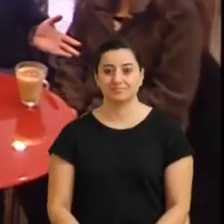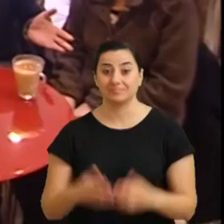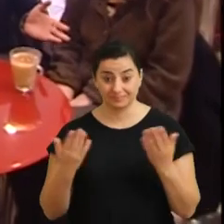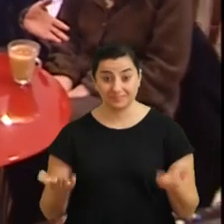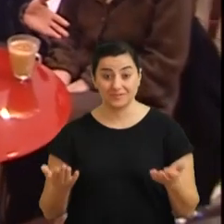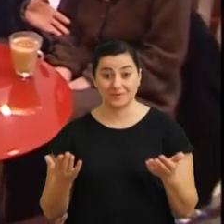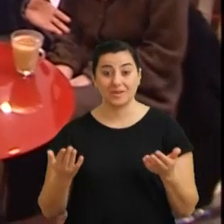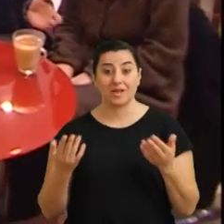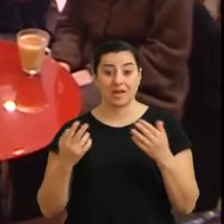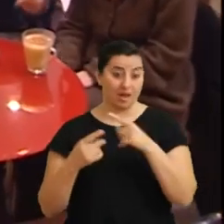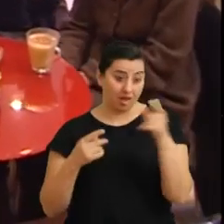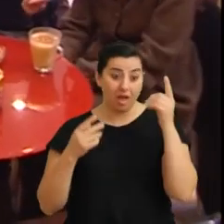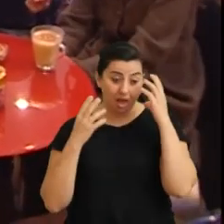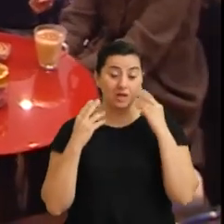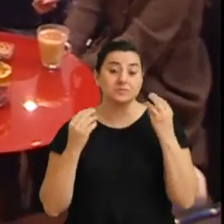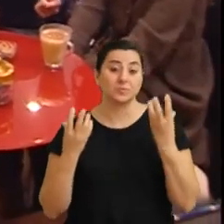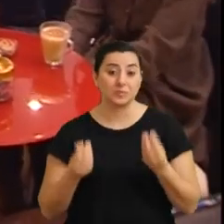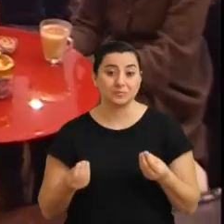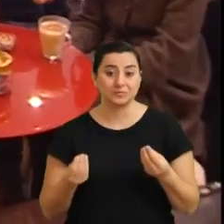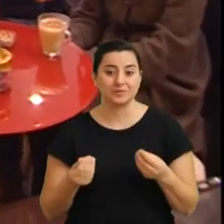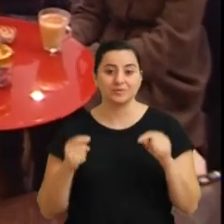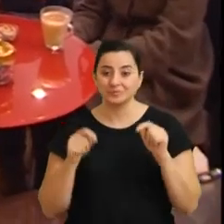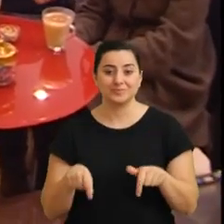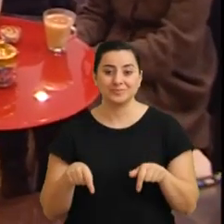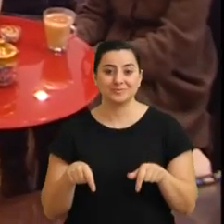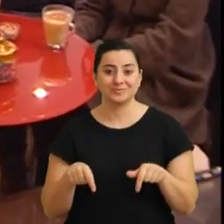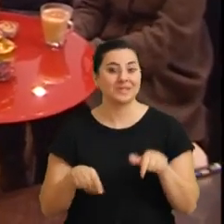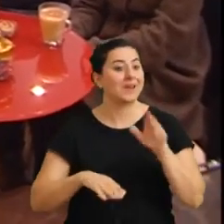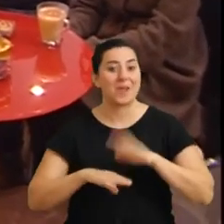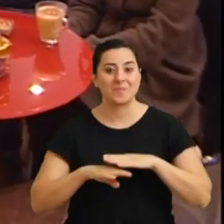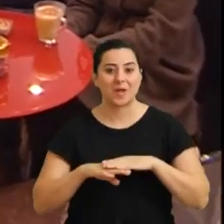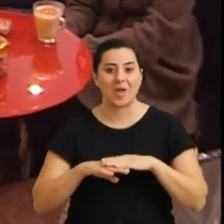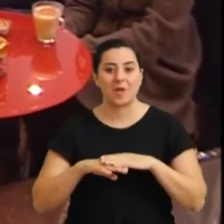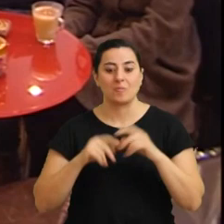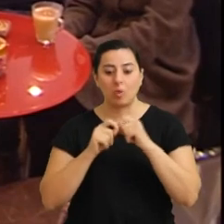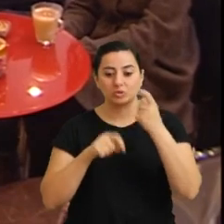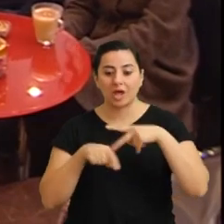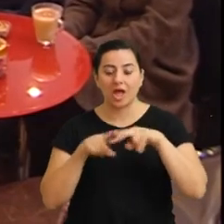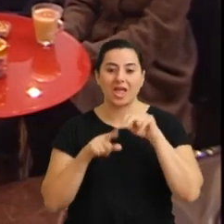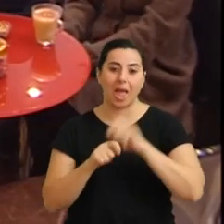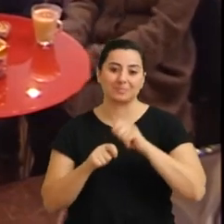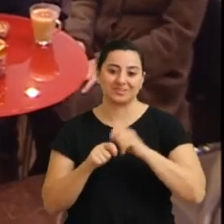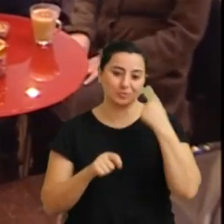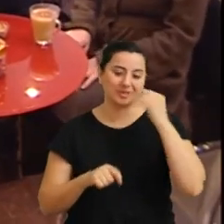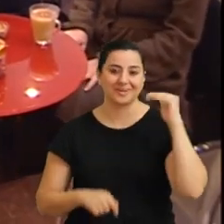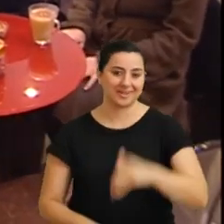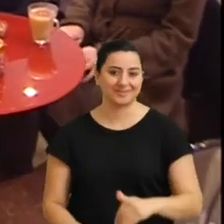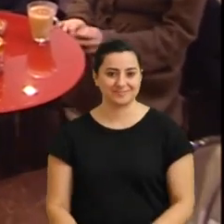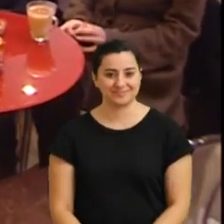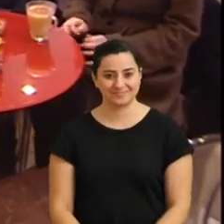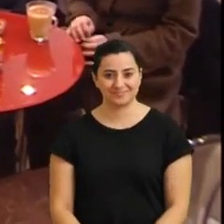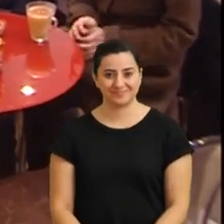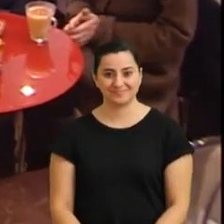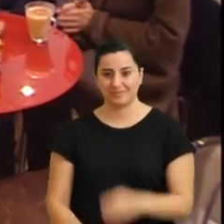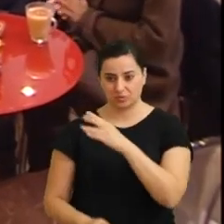Evet, anladığınız üzere, yani anlayacağınız üzere bu sefer de ne yapıyoruz? Boza yapacağız. Boza yapıyoruz, evet bu sefer de evet. Boza yapıyoruz. Boza